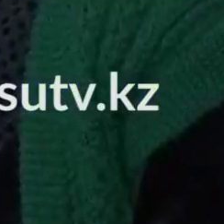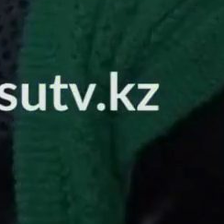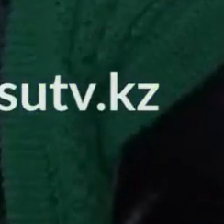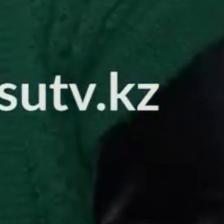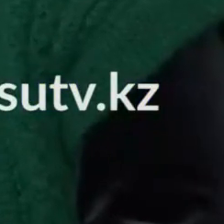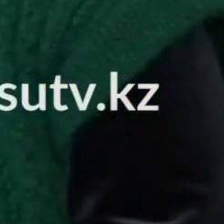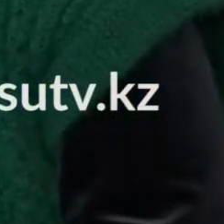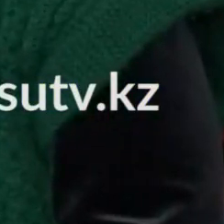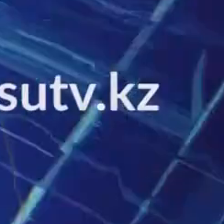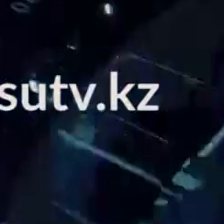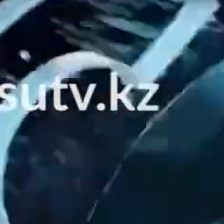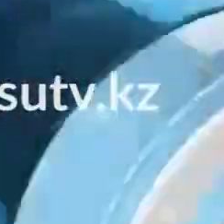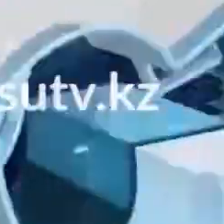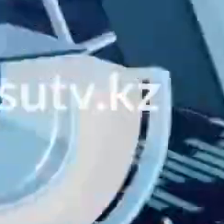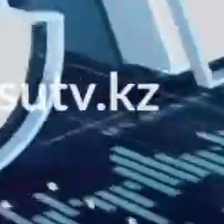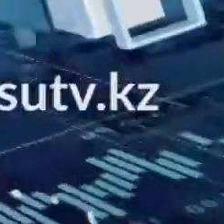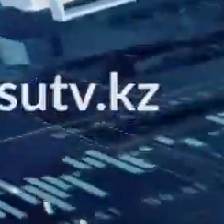ЖТСУ.